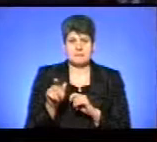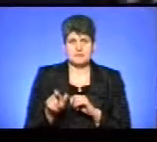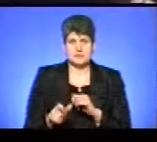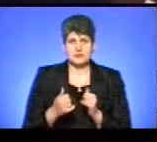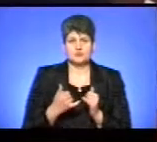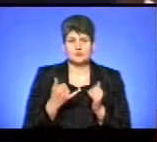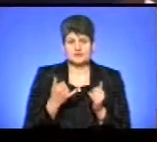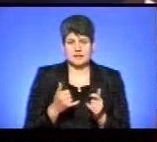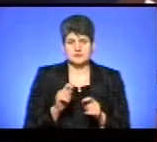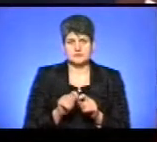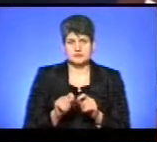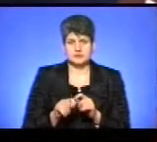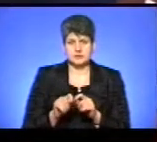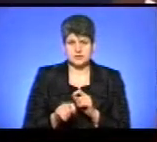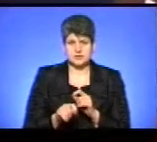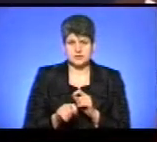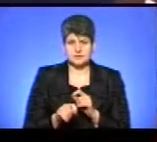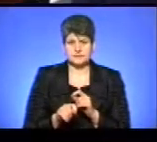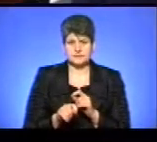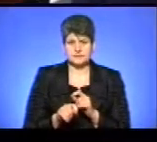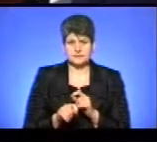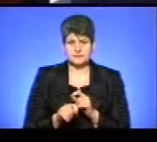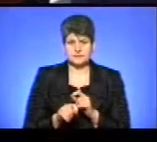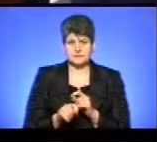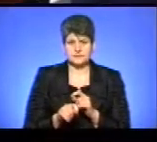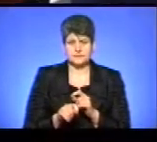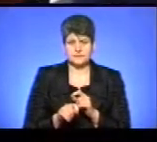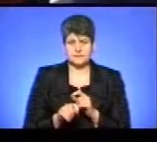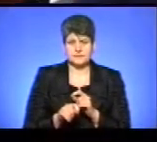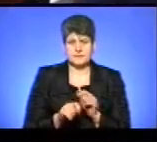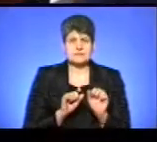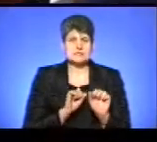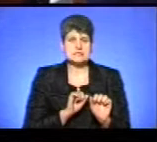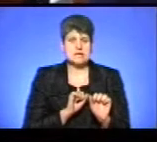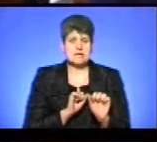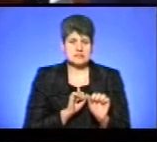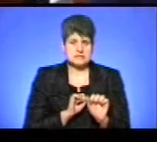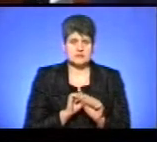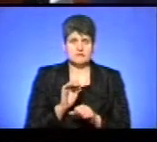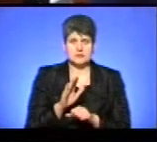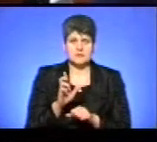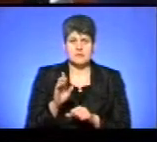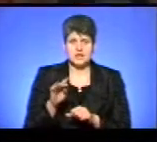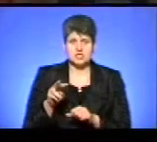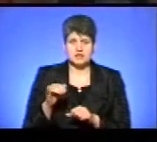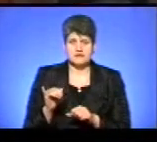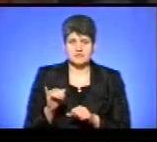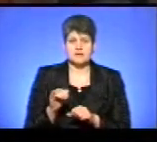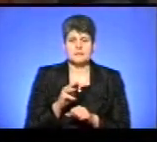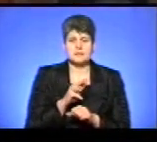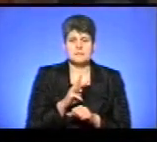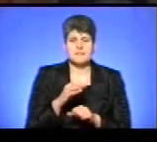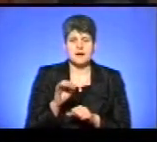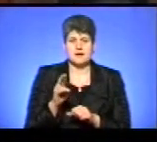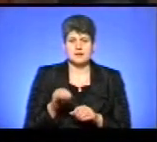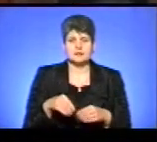для дослідження вказаного об'єкту. Захисник обвинуваченого Володимира Білашевича Максим Майка подав клопотання